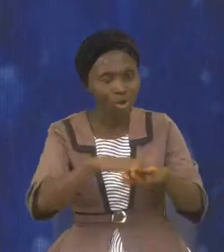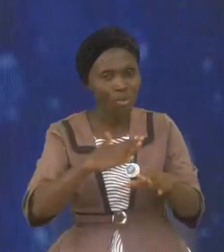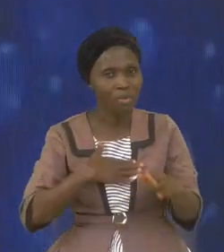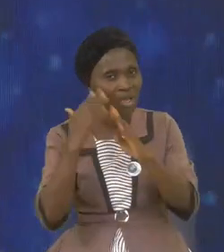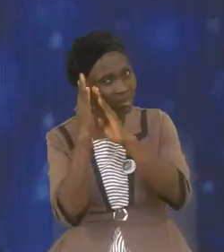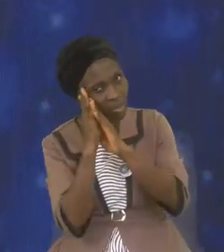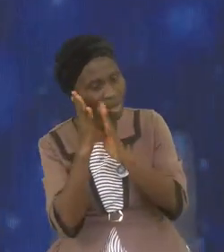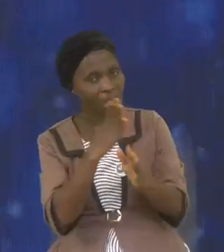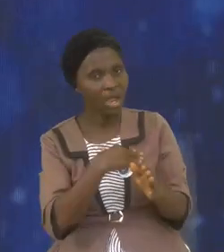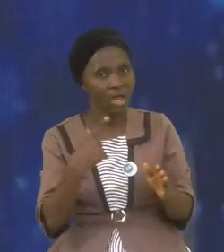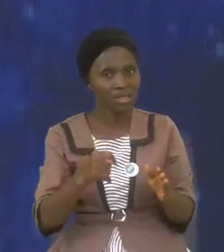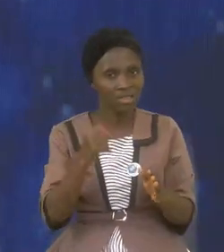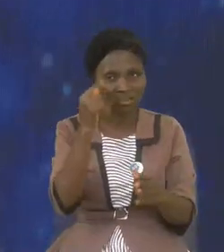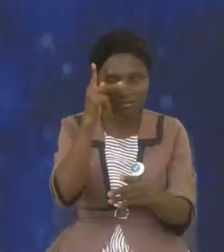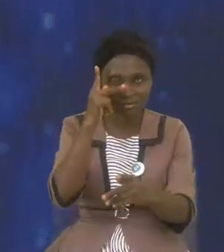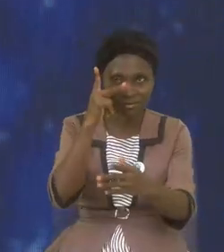Les pensées